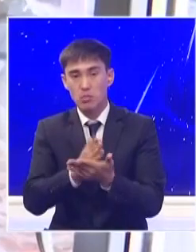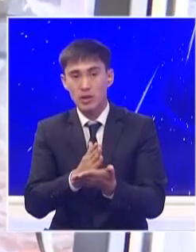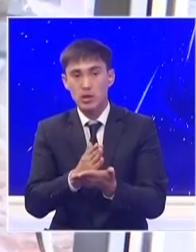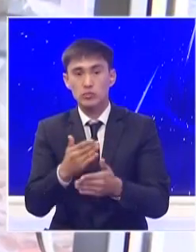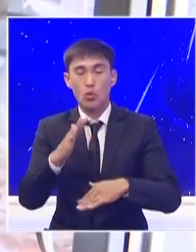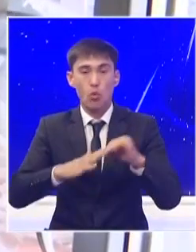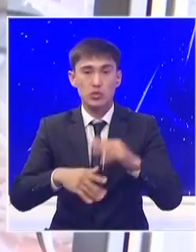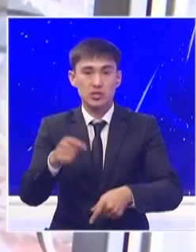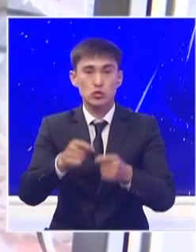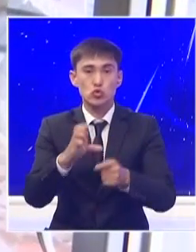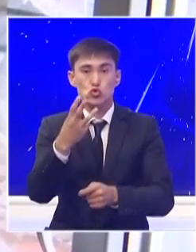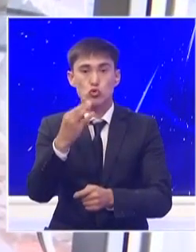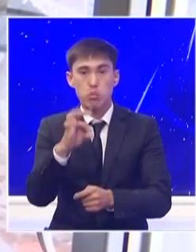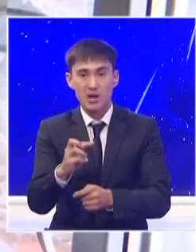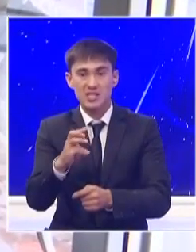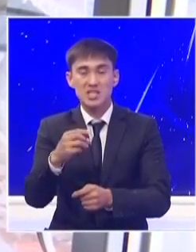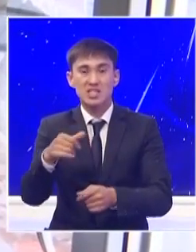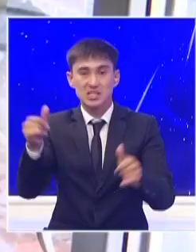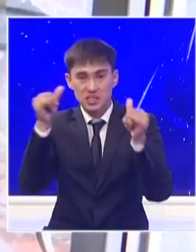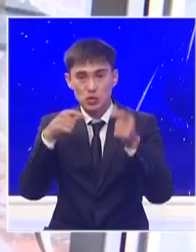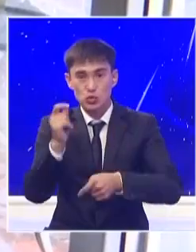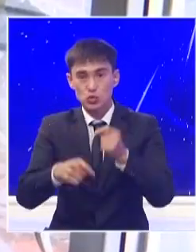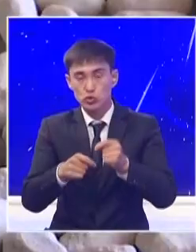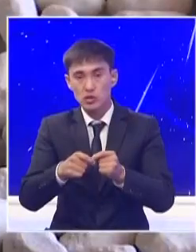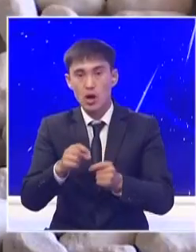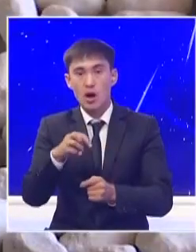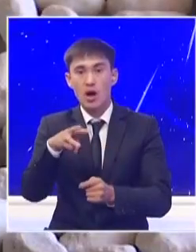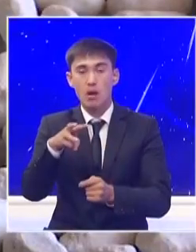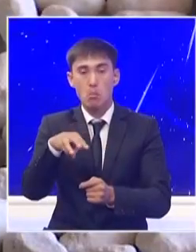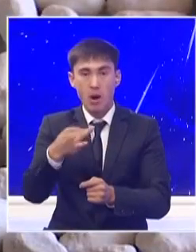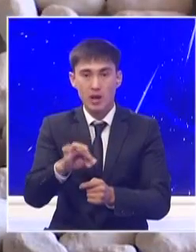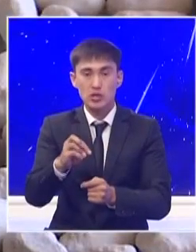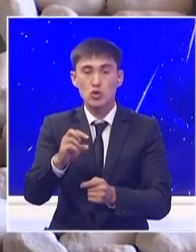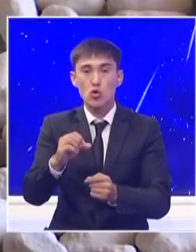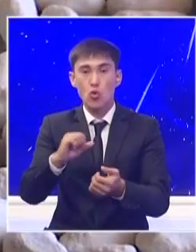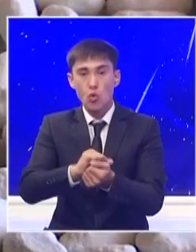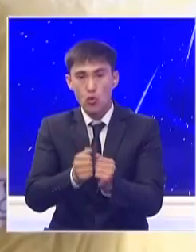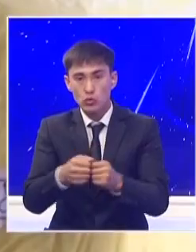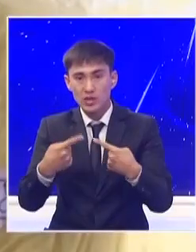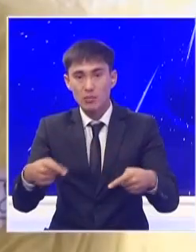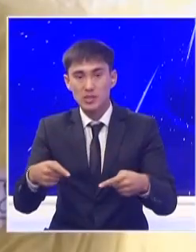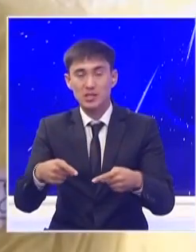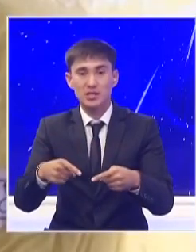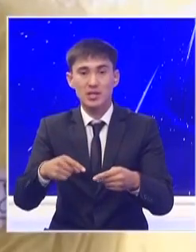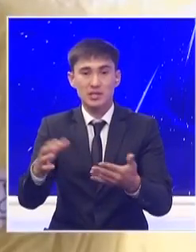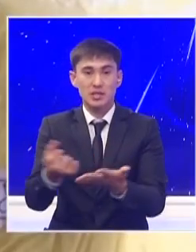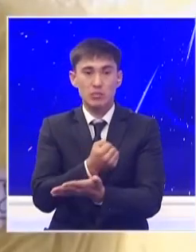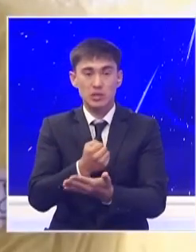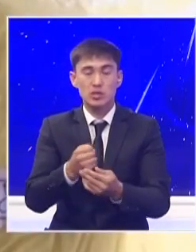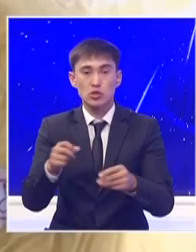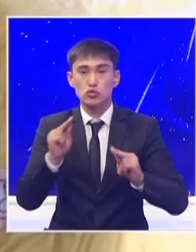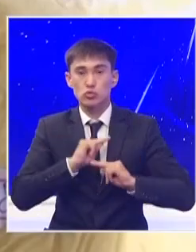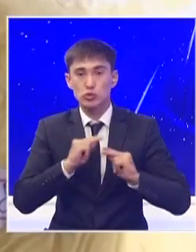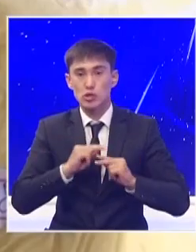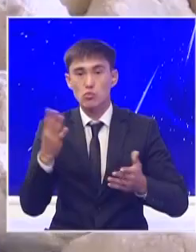қолдан сауылған шүбәтпен, сиыр сүтінен жасалған май мен құрт, қаймақ пен ірімшік сияқты өнімдердің бәрі табылады. Ал сәйкесінше осында жұмыс